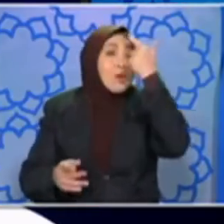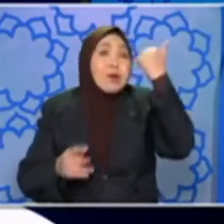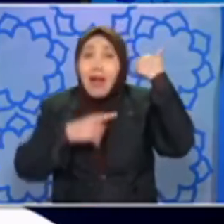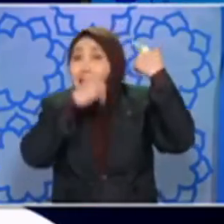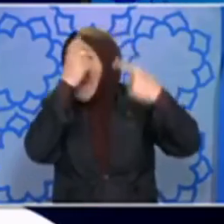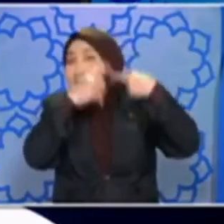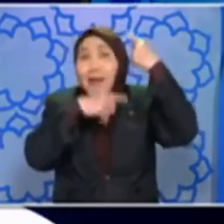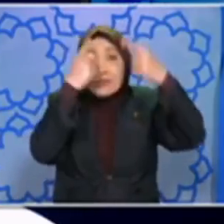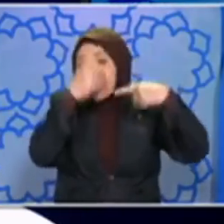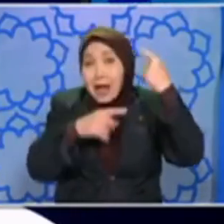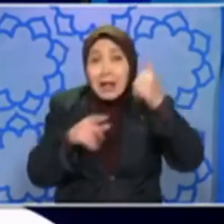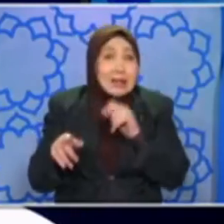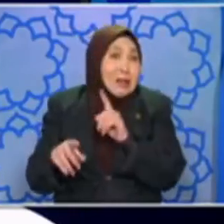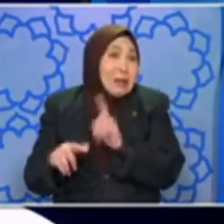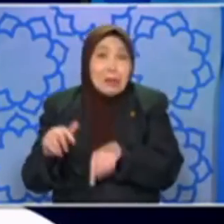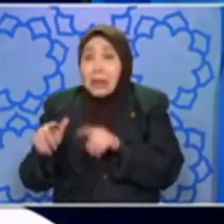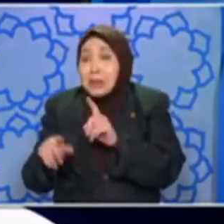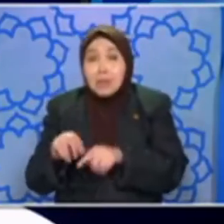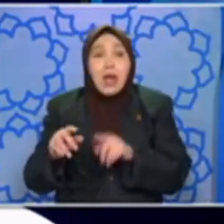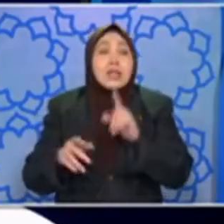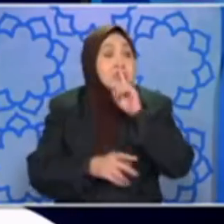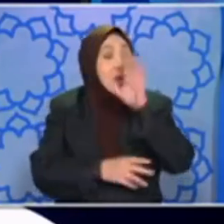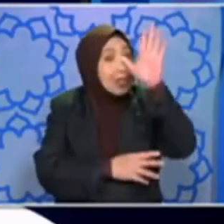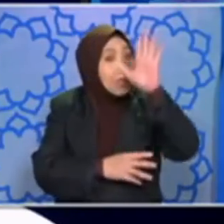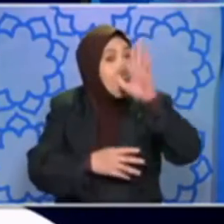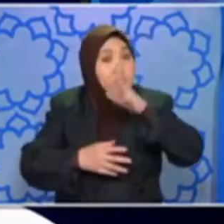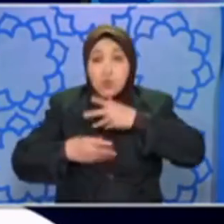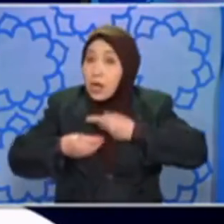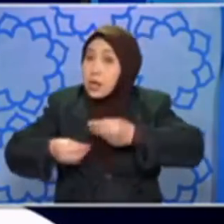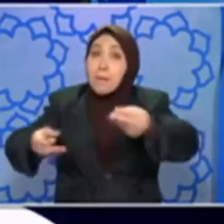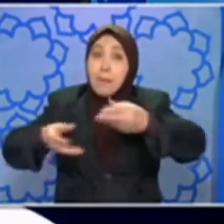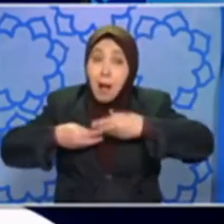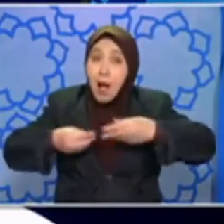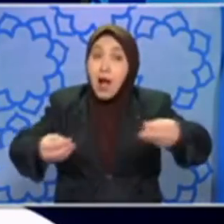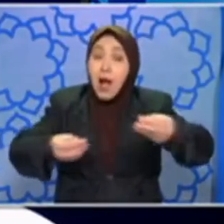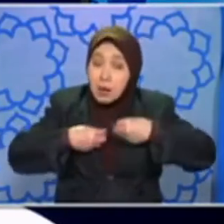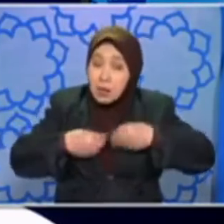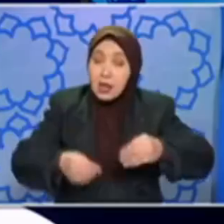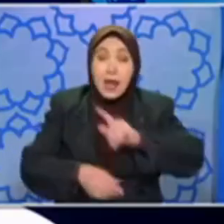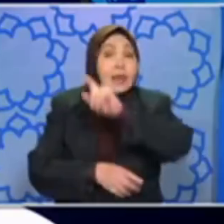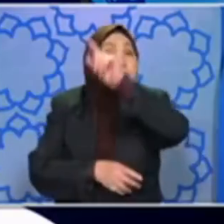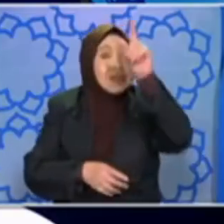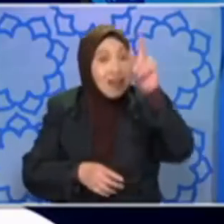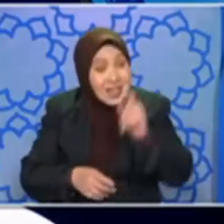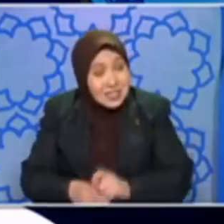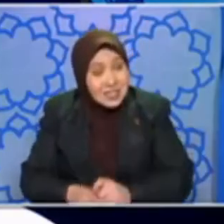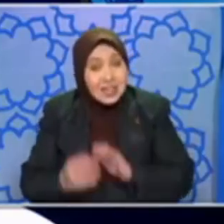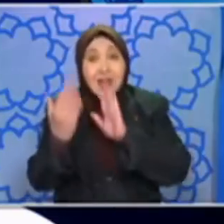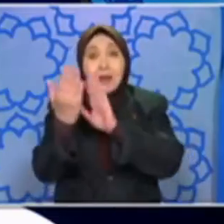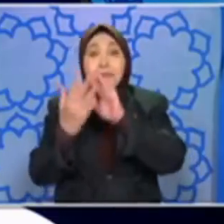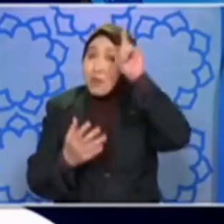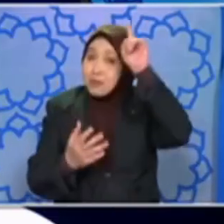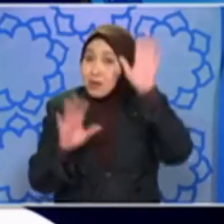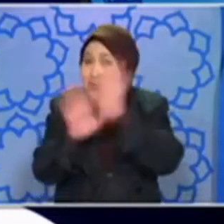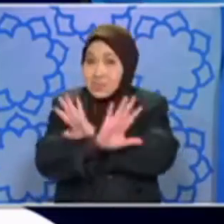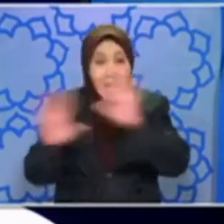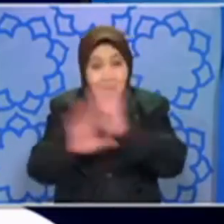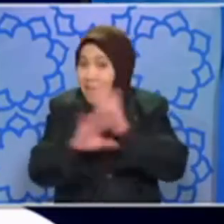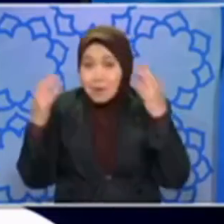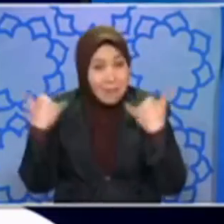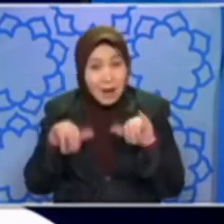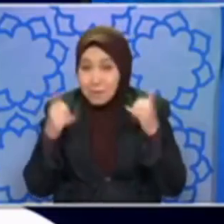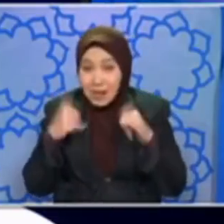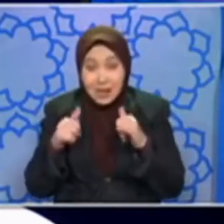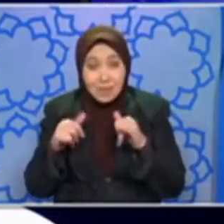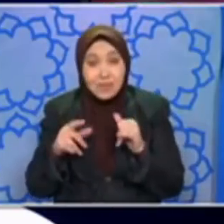sebagainya. Ingat, janji yang telah ditabur selama ini akan ditanya di hadapan Allah Subhanahu Wa Taala. Jangan main-main.